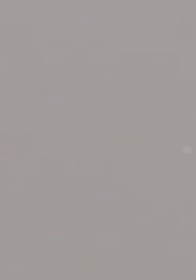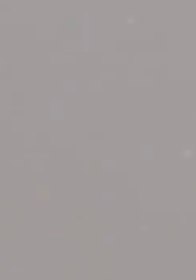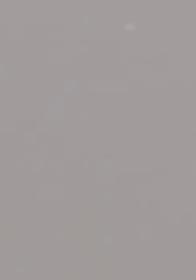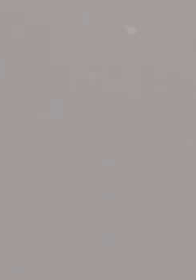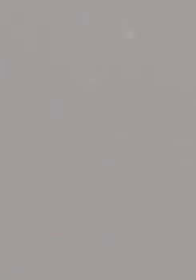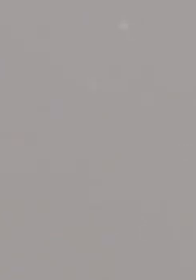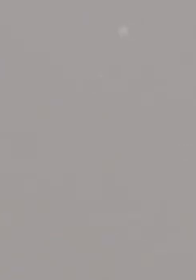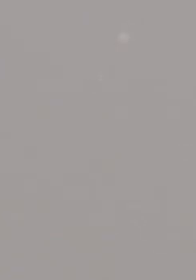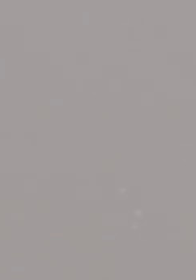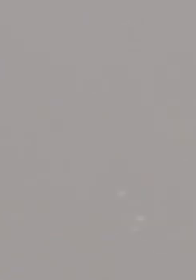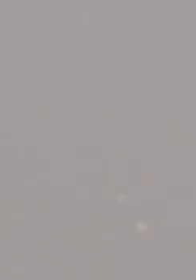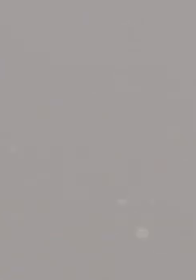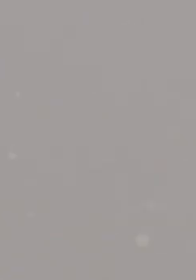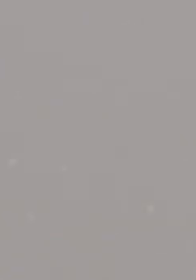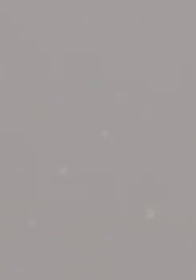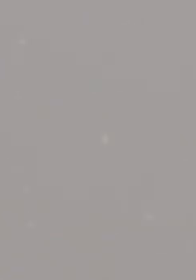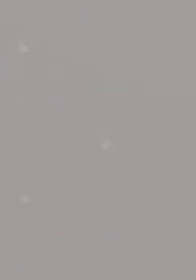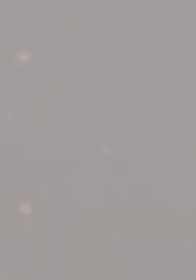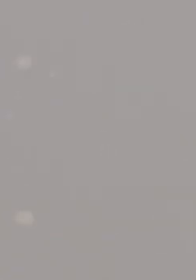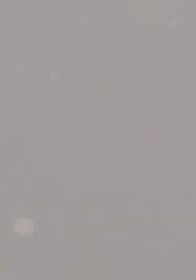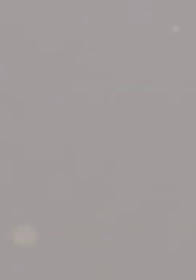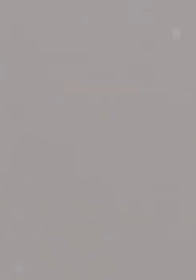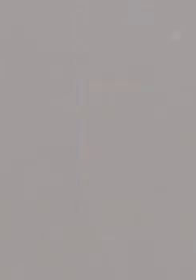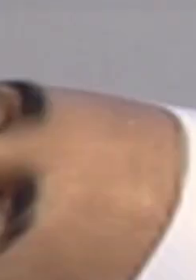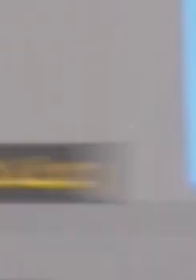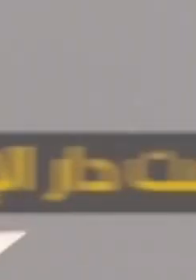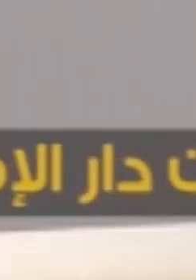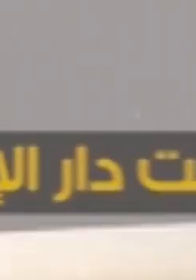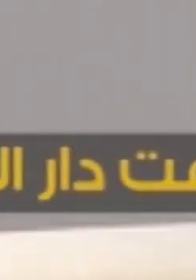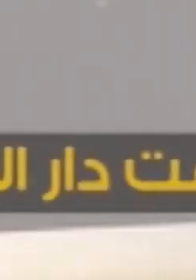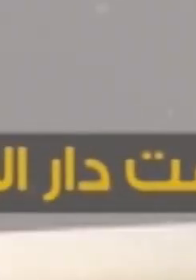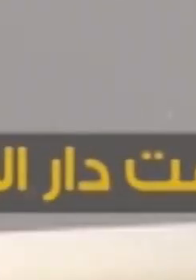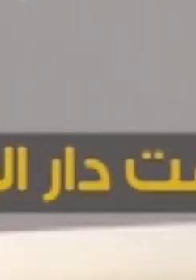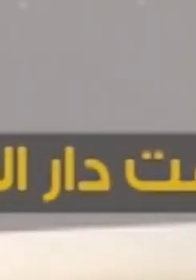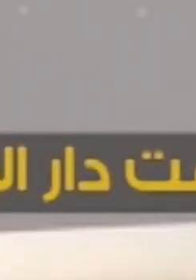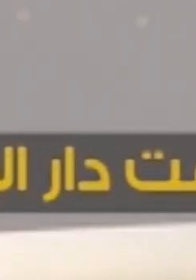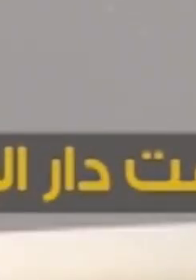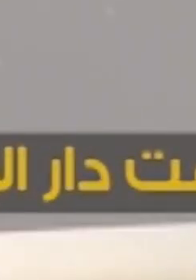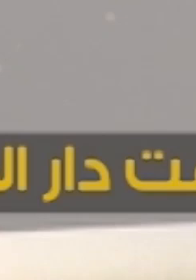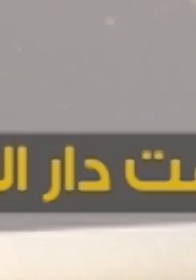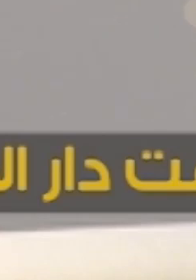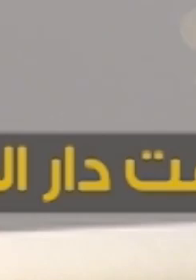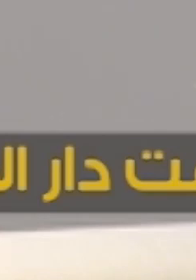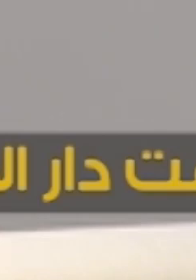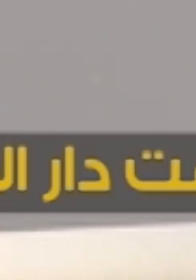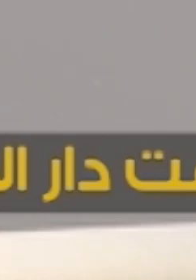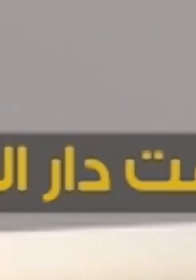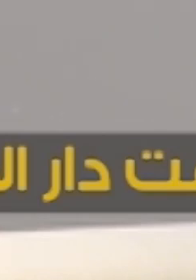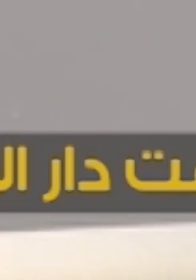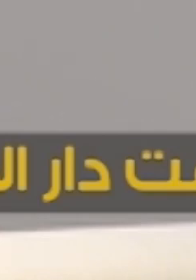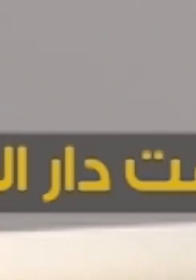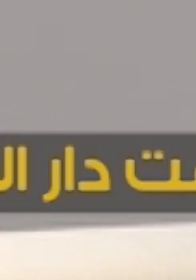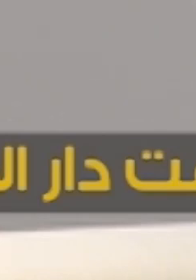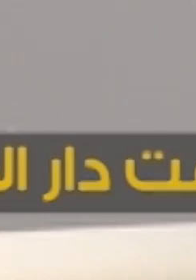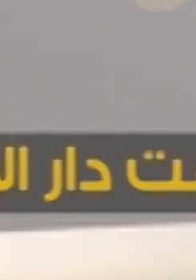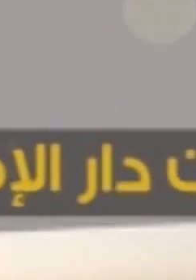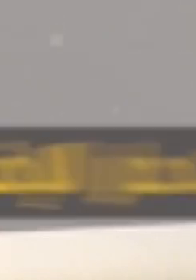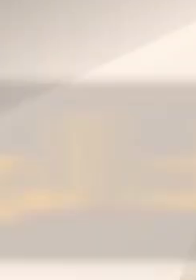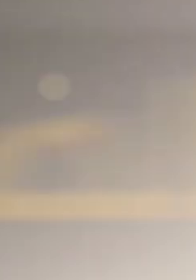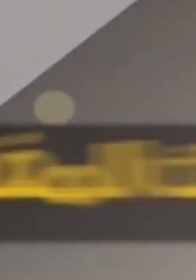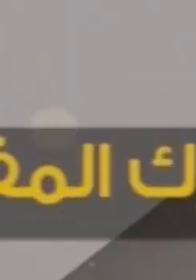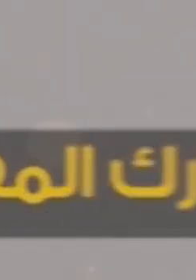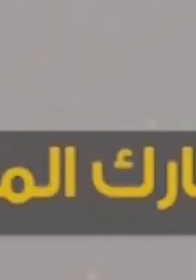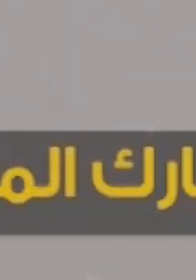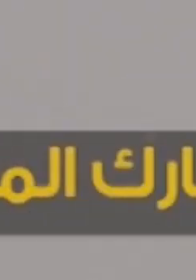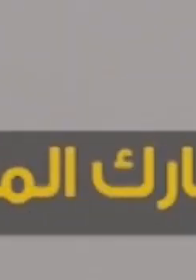ومن غريان وتم الصلح في مقر دار الإفتاء. دار الإفتاء أيضا ساهمت في الصلح بين ورشفانة والزاوية